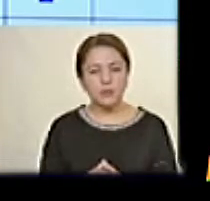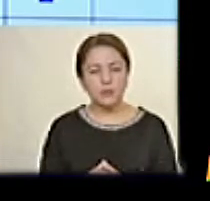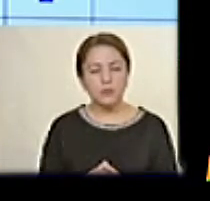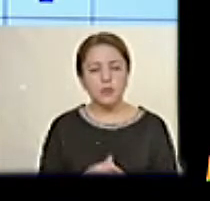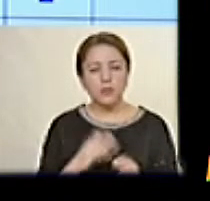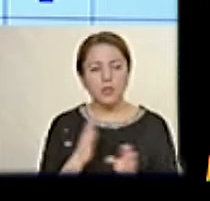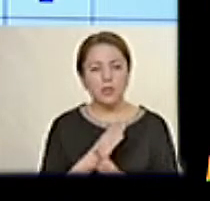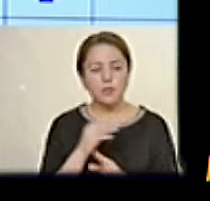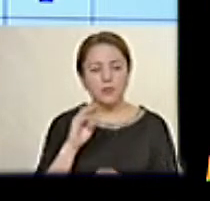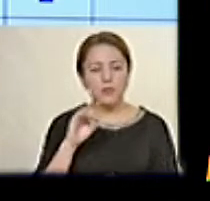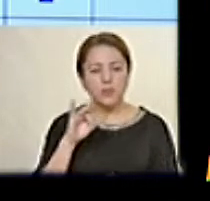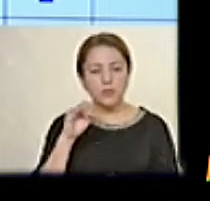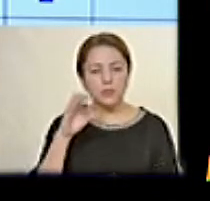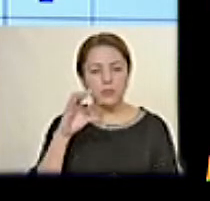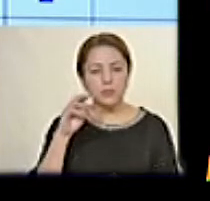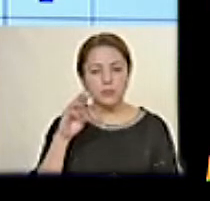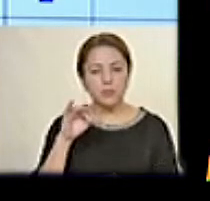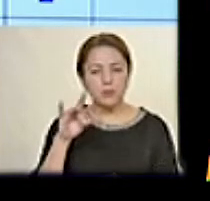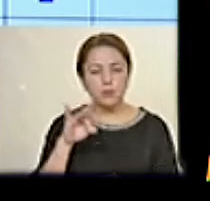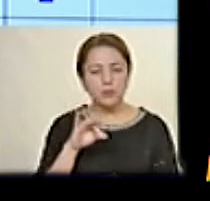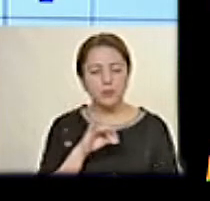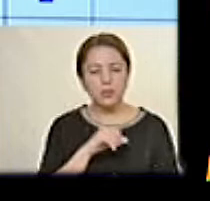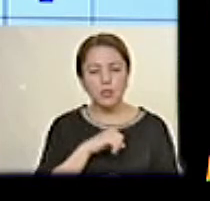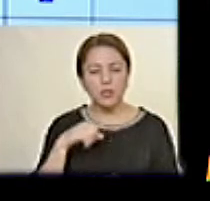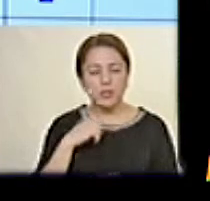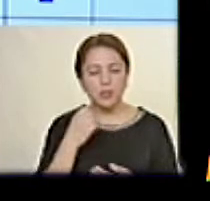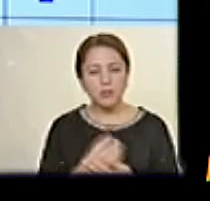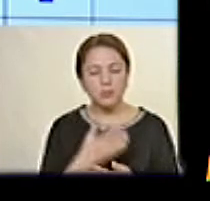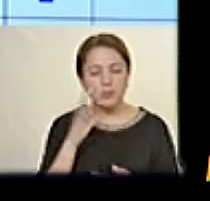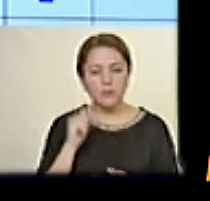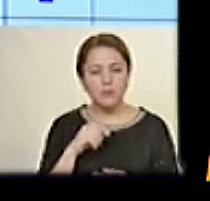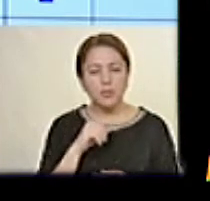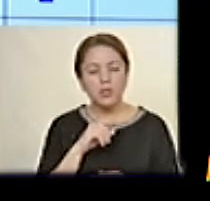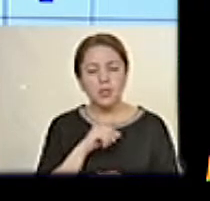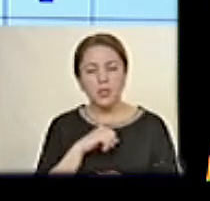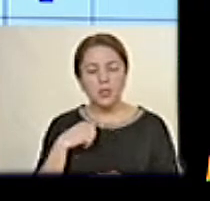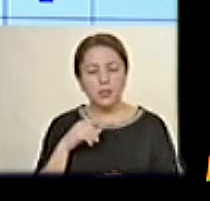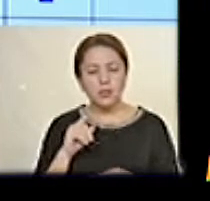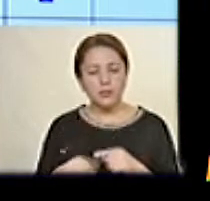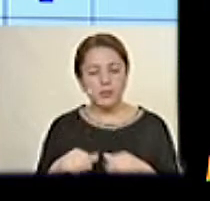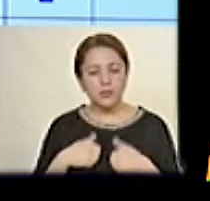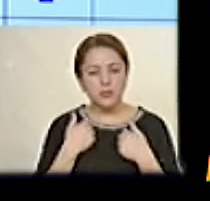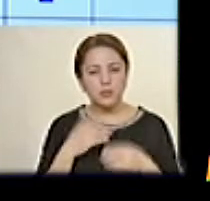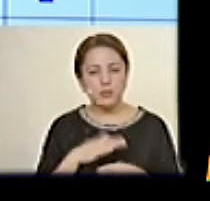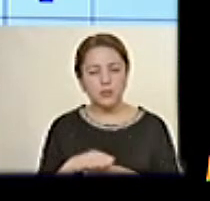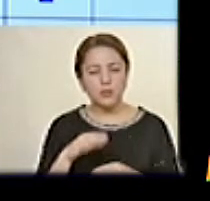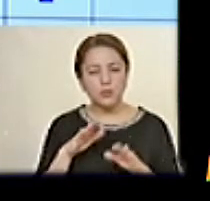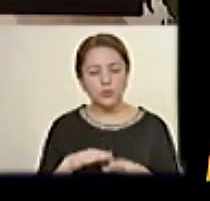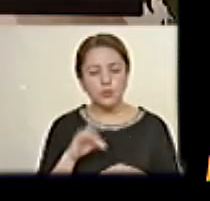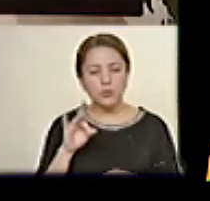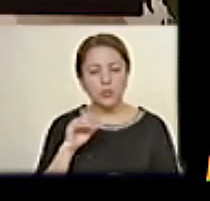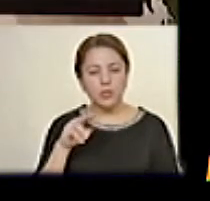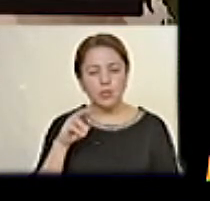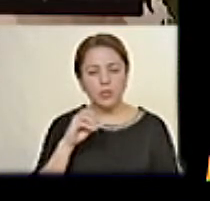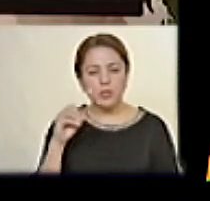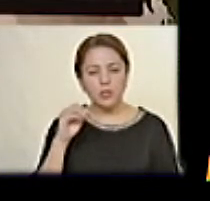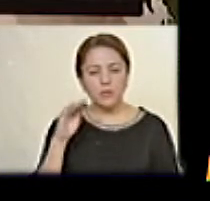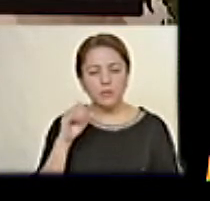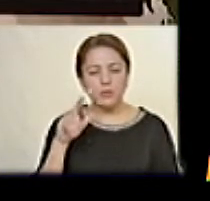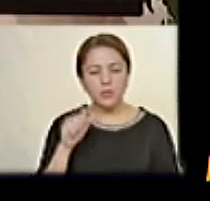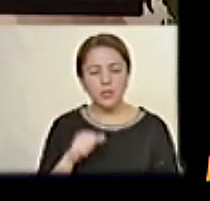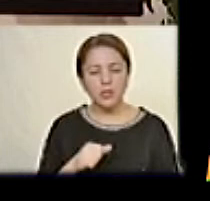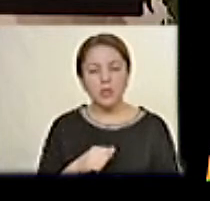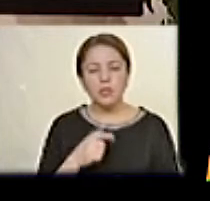havo transporti eng qimmat va eng tez harakatlanadigan joy relyefiga kam bog'liq bo'lgan transport